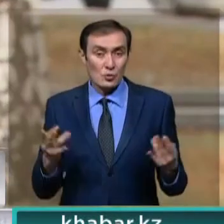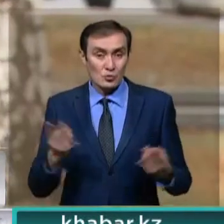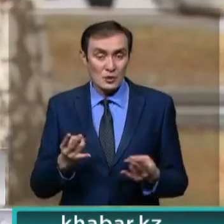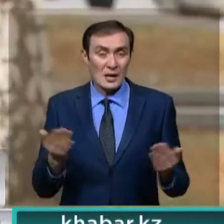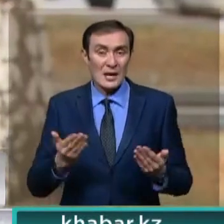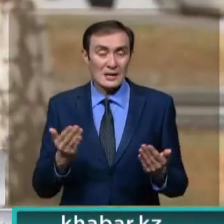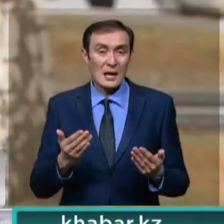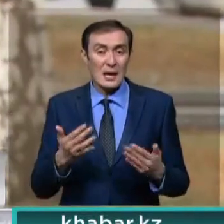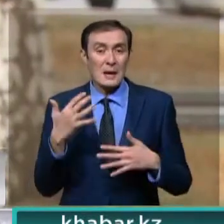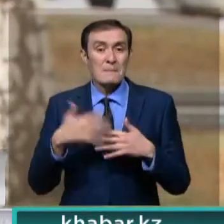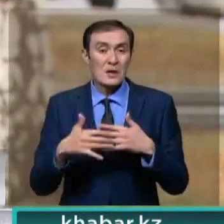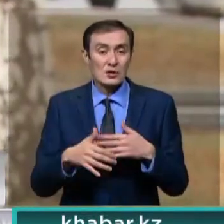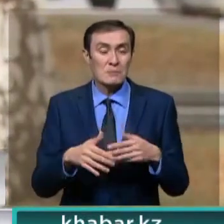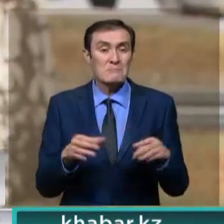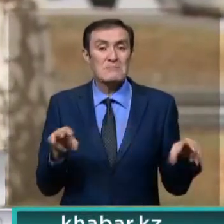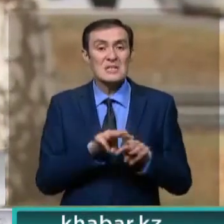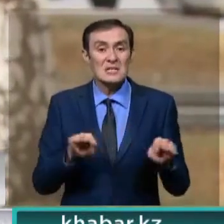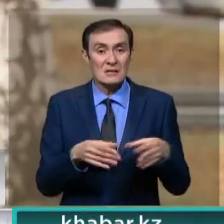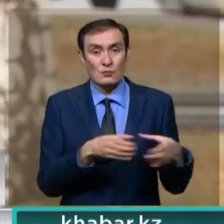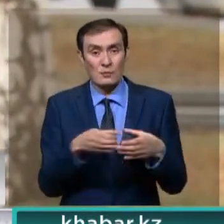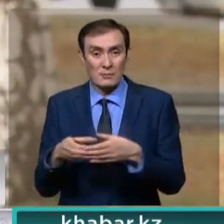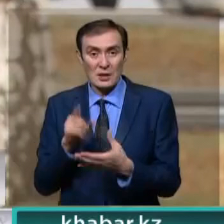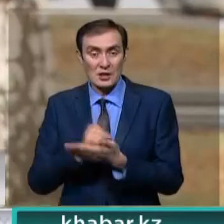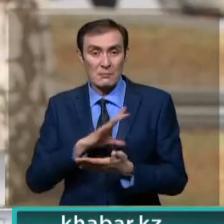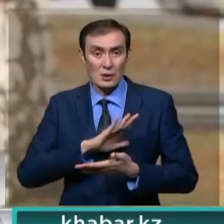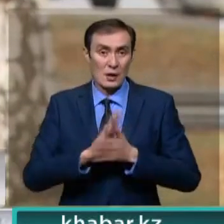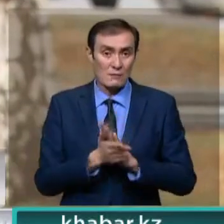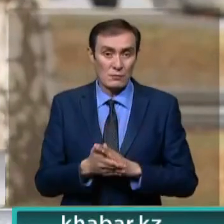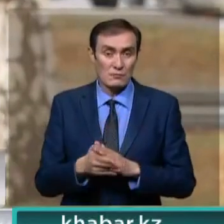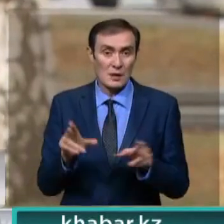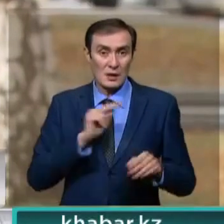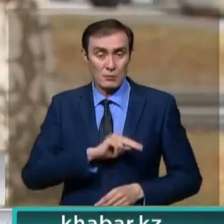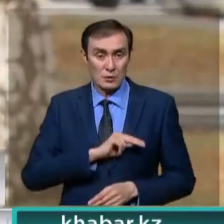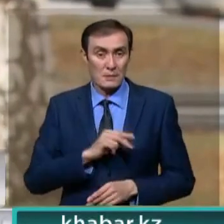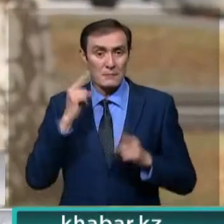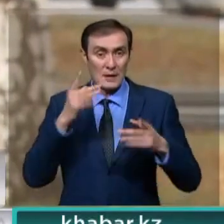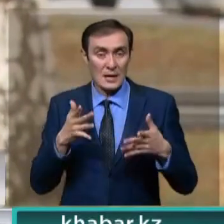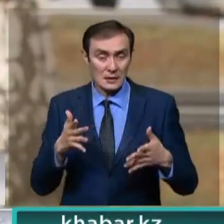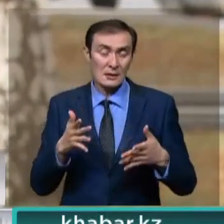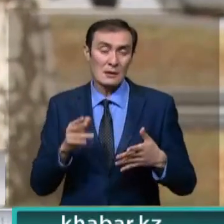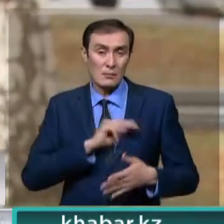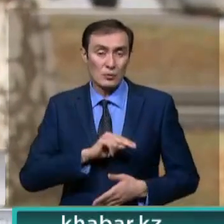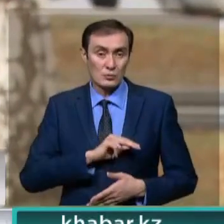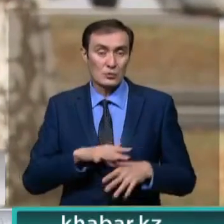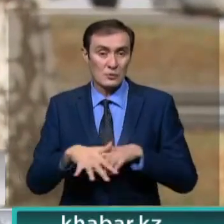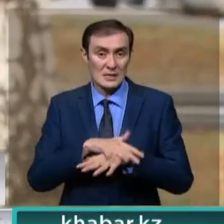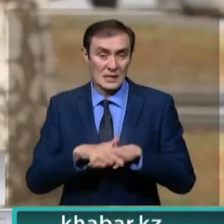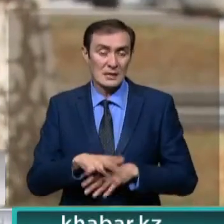нужна какая-то межведомственная работа на уровне правительства, чтобы был четкий и понятный месседж населению страны